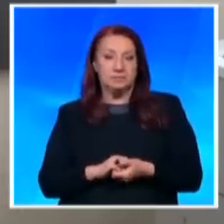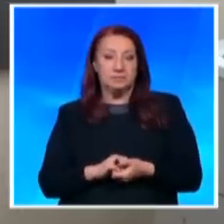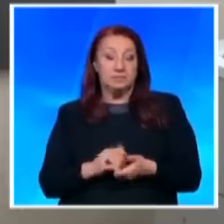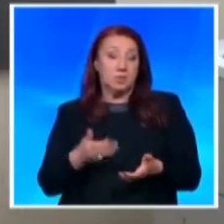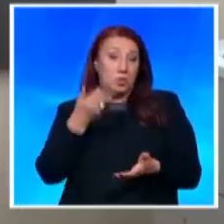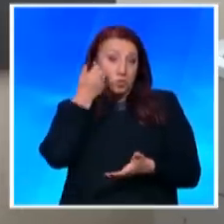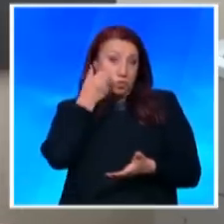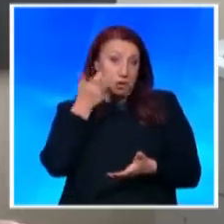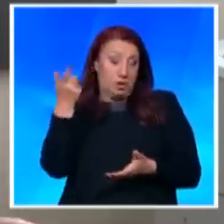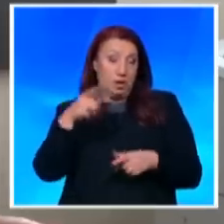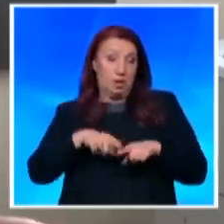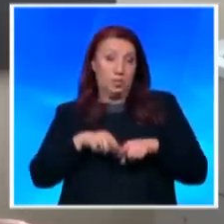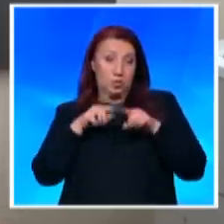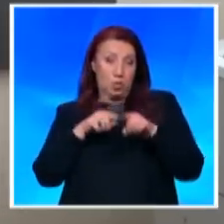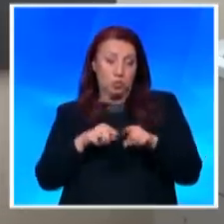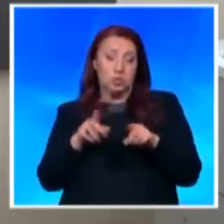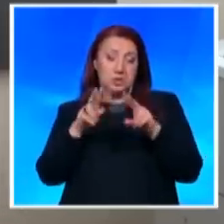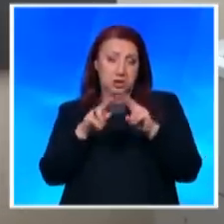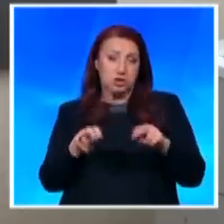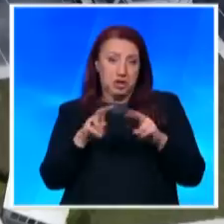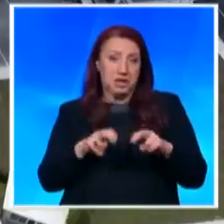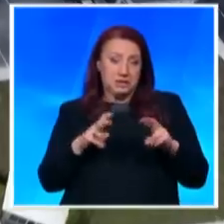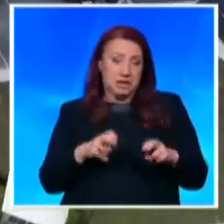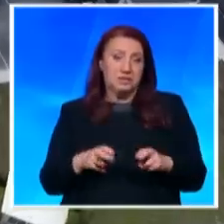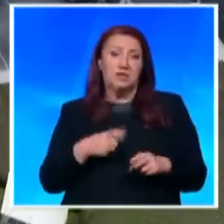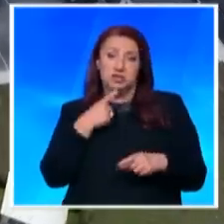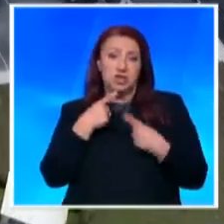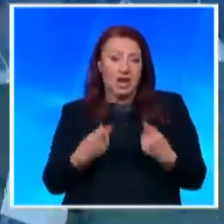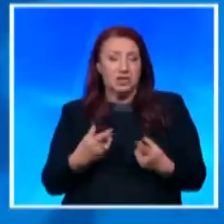се занимава с това. Те ще разнищат всеки случай и ще излезат с някакво становище.